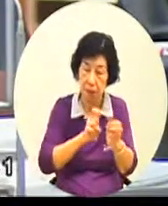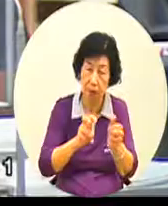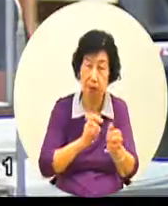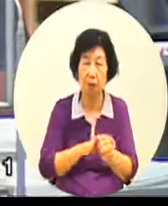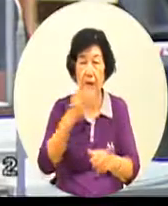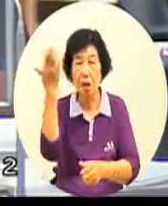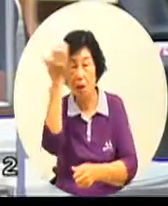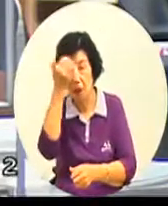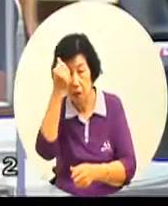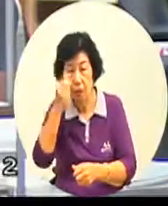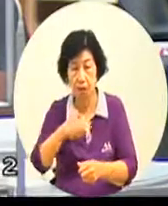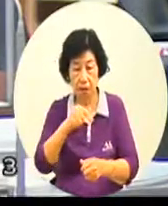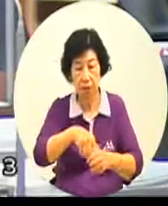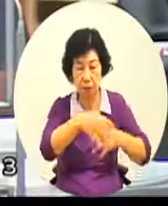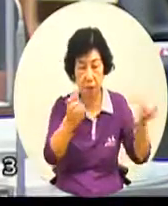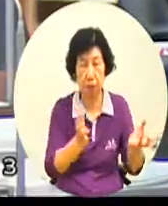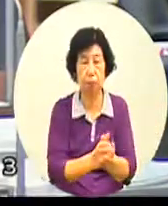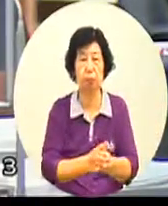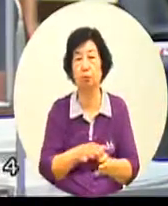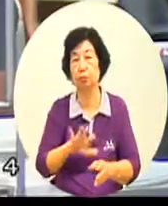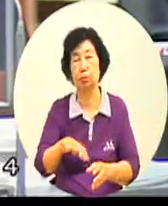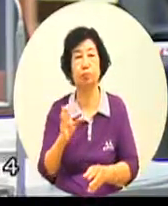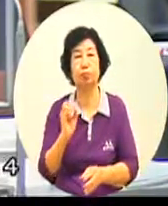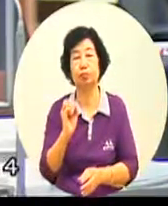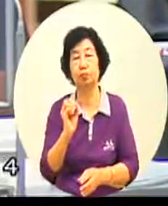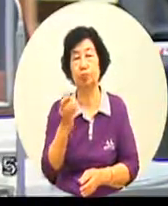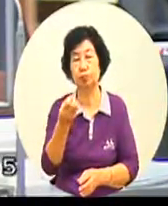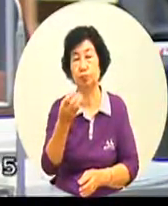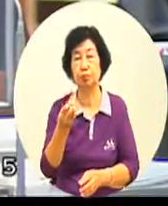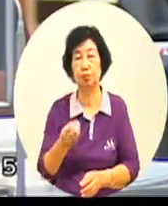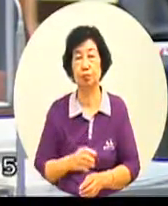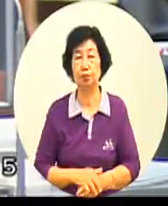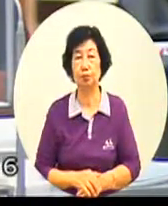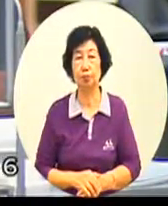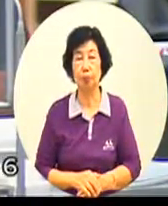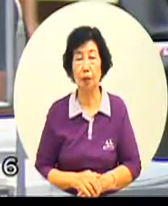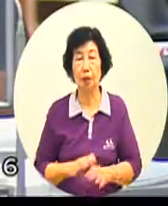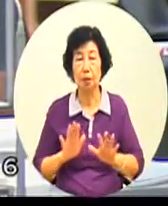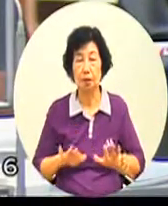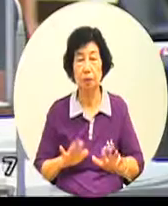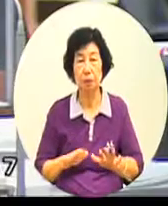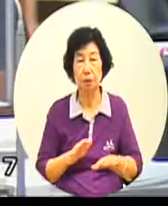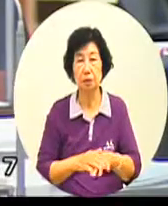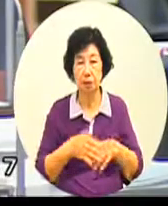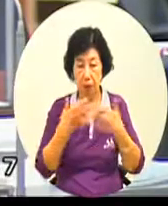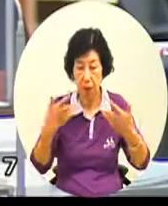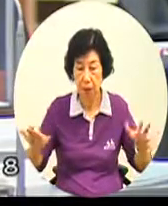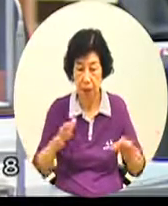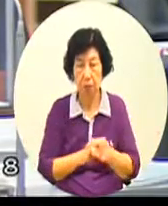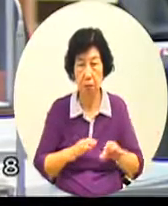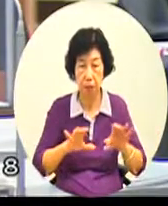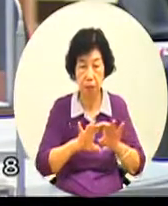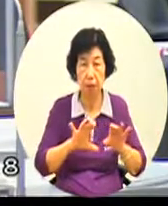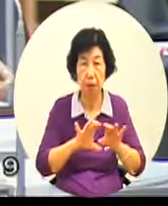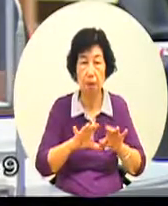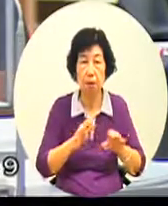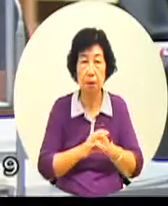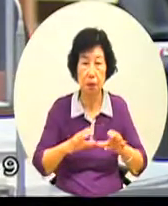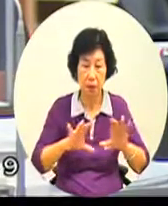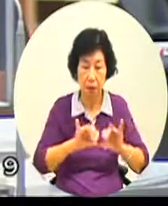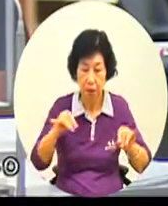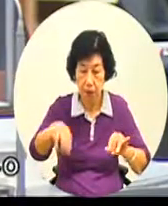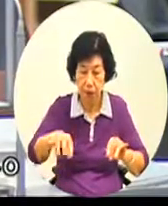部分、但是本席认为、很多我们机关地方都闲置着、这些地方